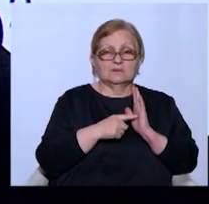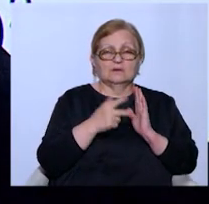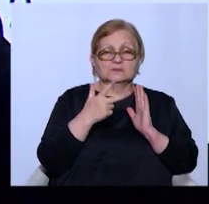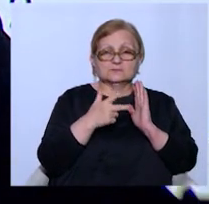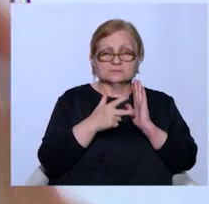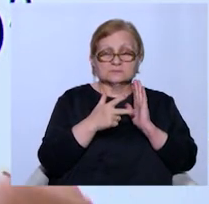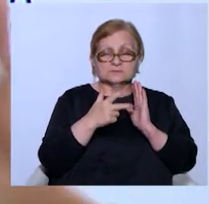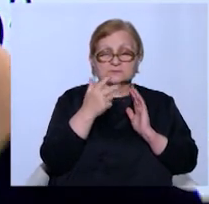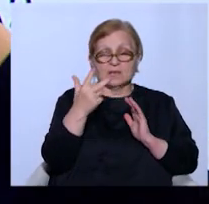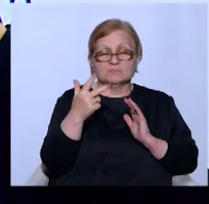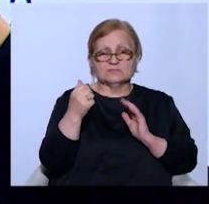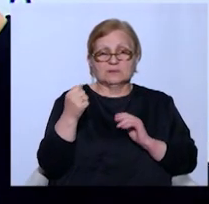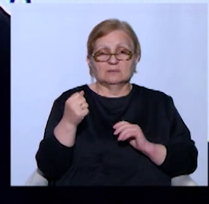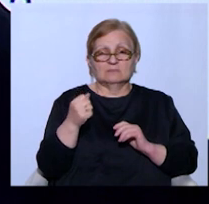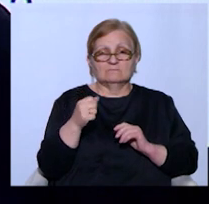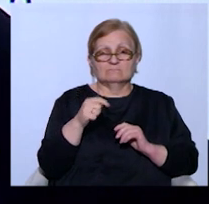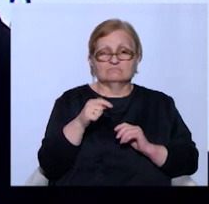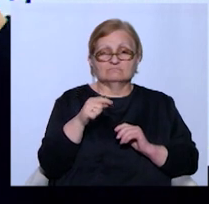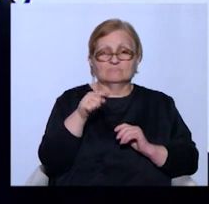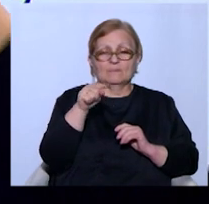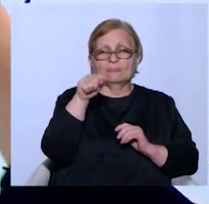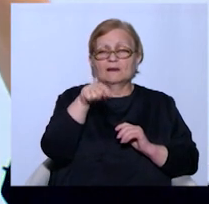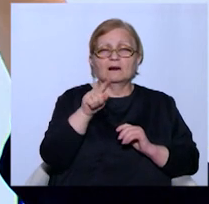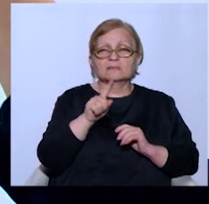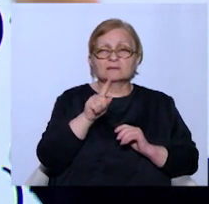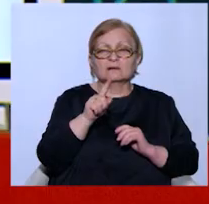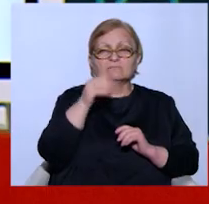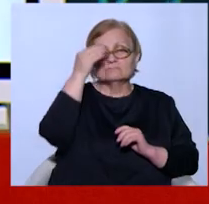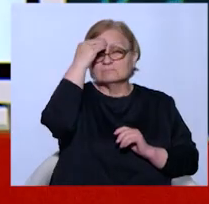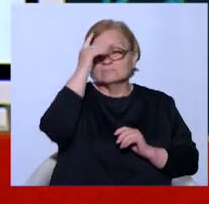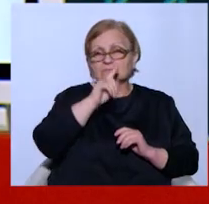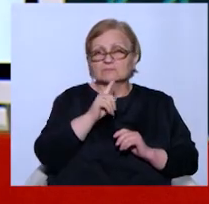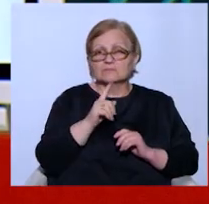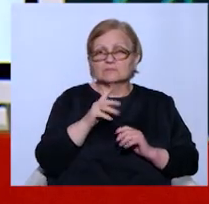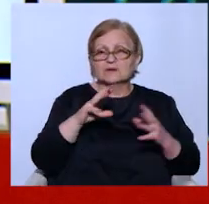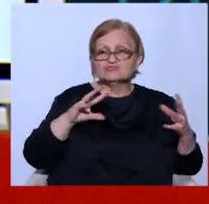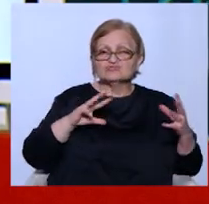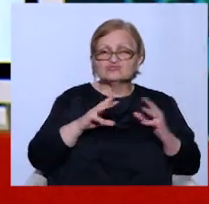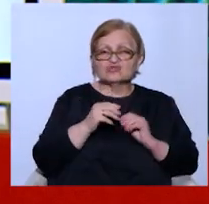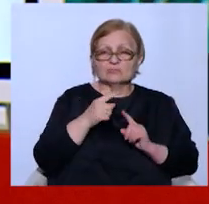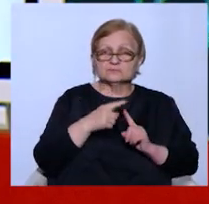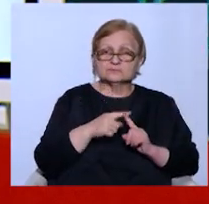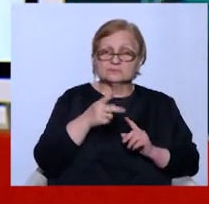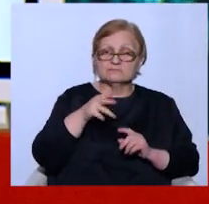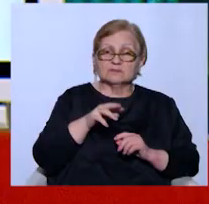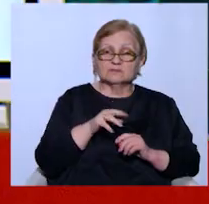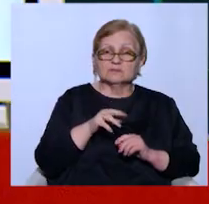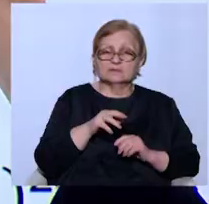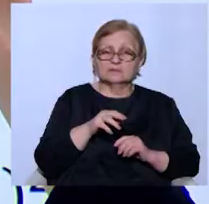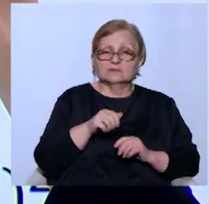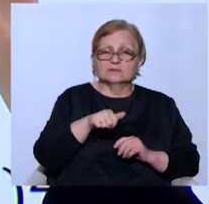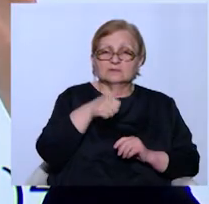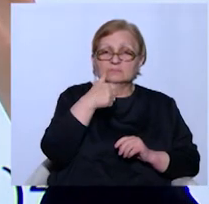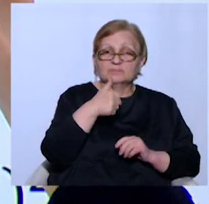და a. აი აქ თქვენი აზრით რა უნდა მქონდეს რომ მივიღო ჯამის კვადრატი? ანუ ხა ჯამის კვადრატი როგორ არის? პირველი